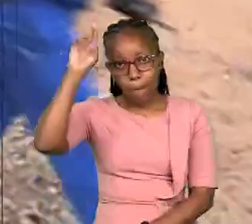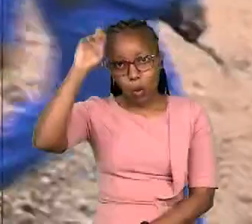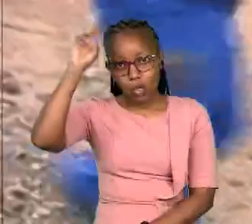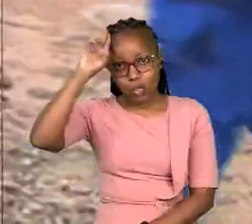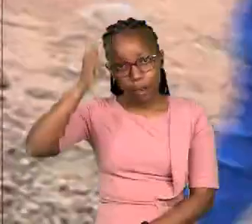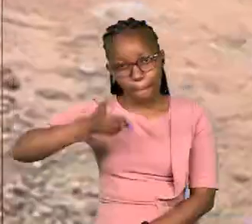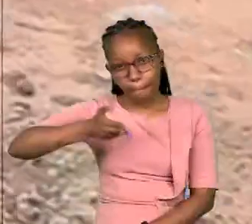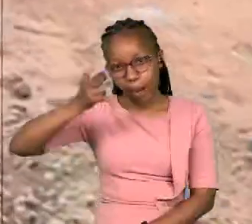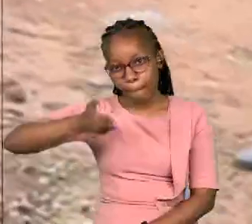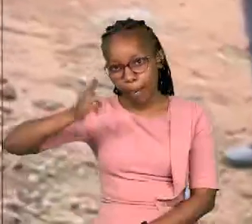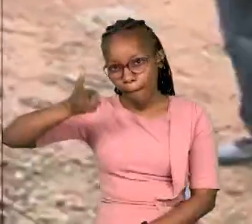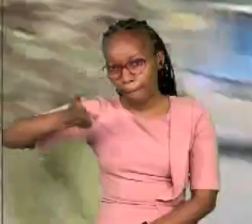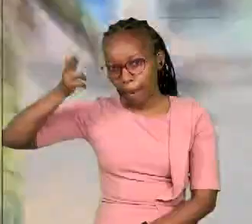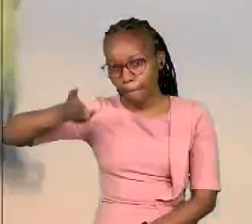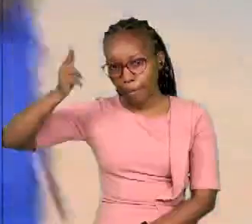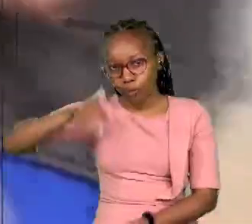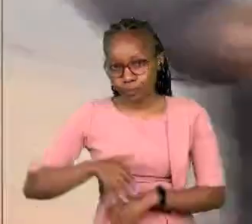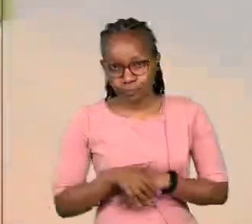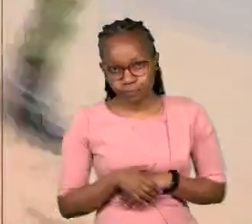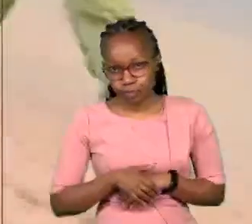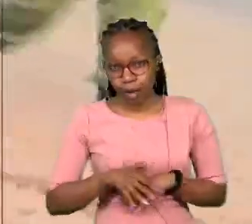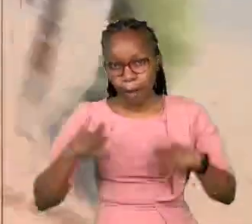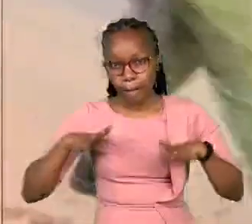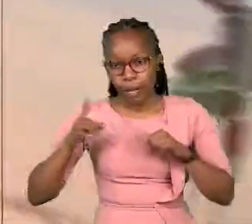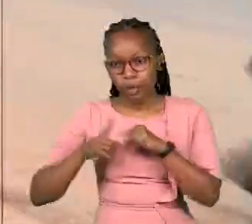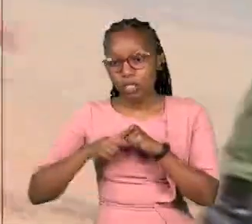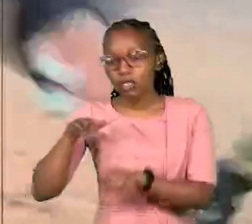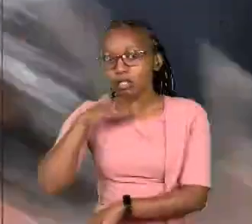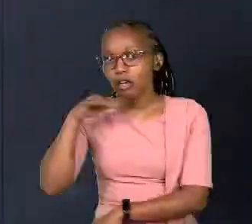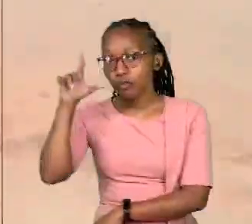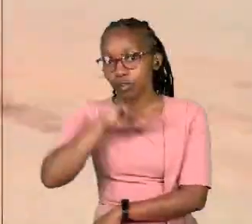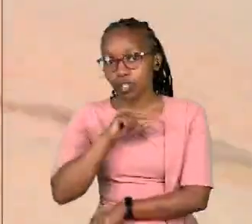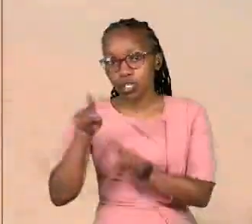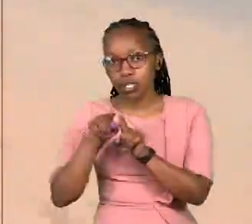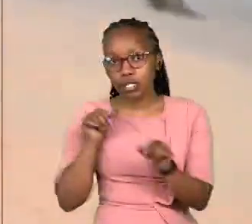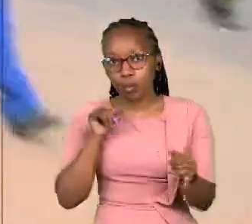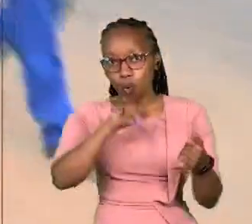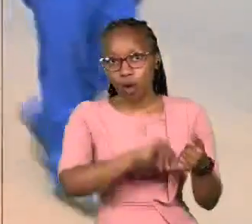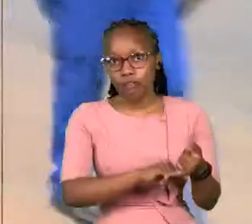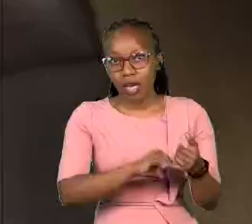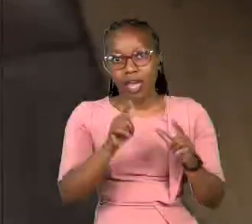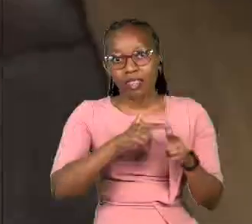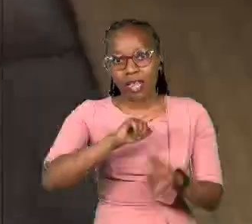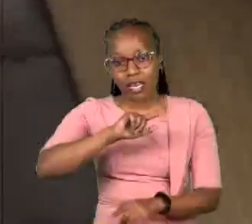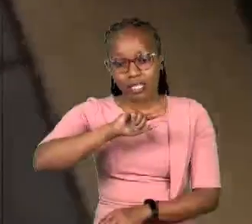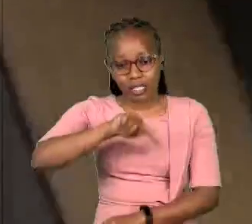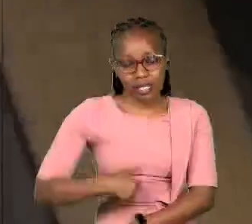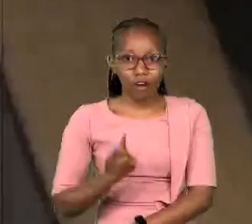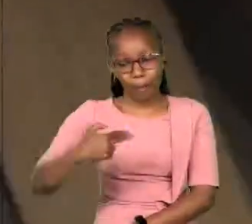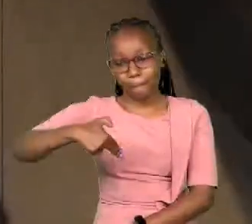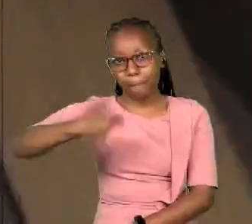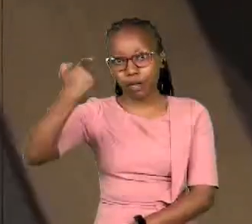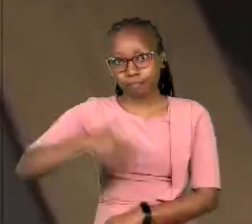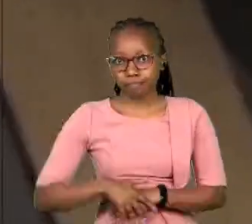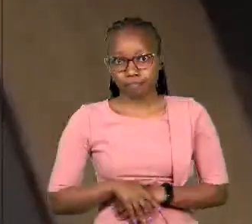kufyatua risasi shaghala baghala na kuwaua watu sita akiwemo mpenziwe kabla ya yeye kujiua. Vijana